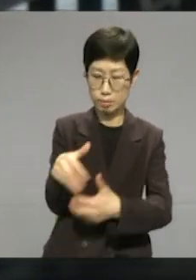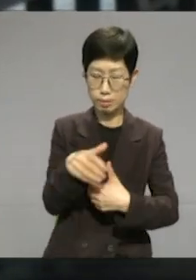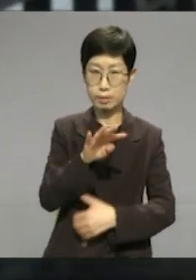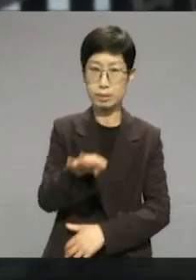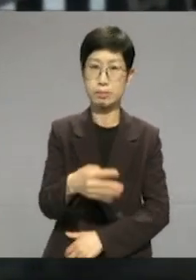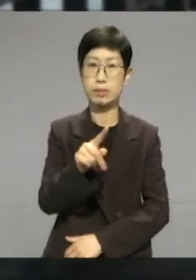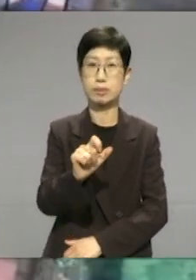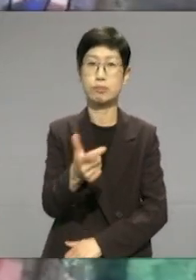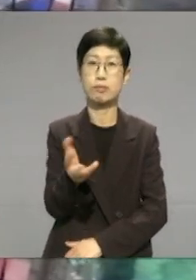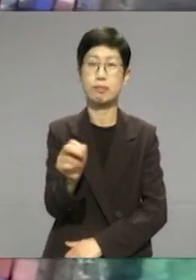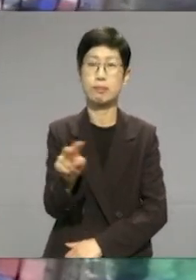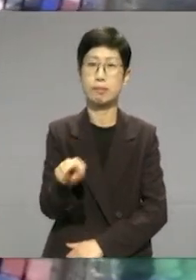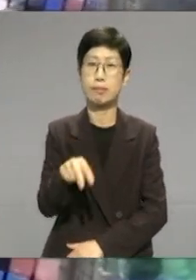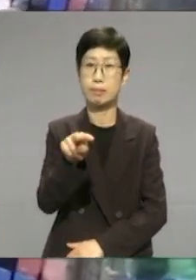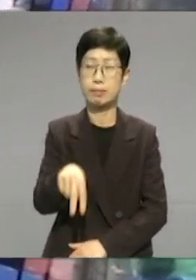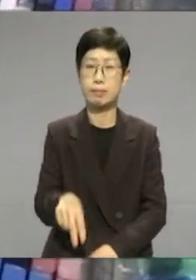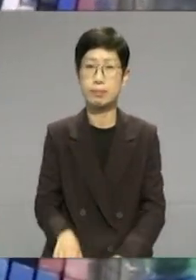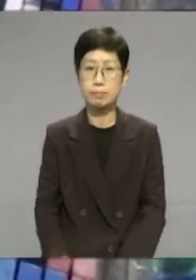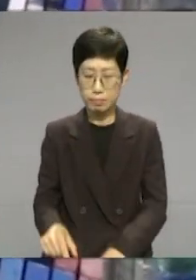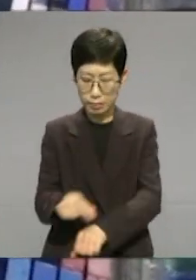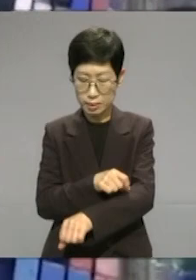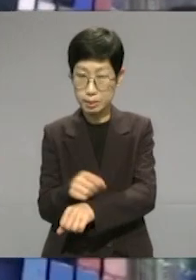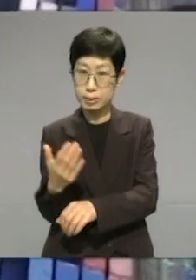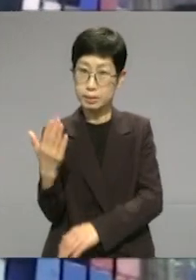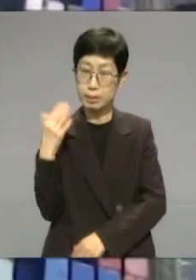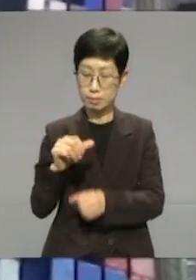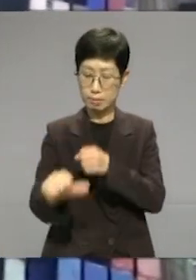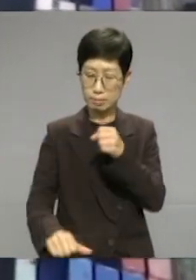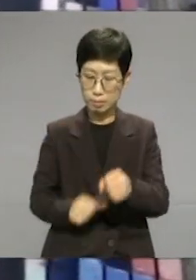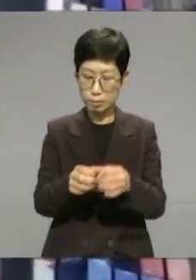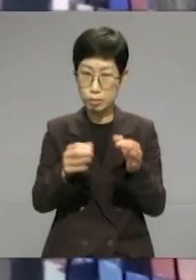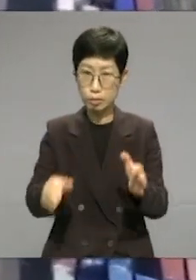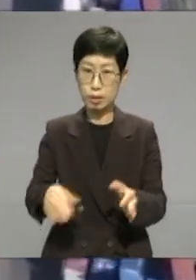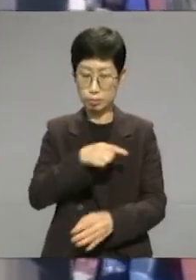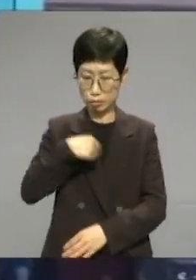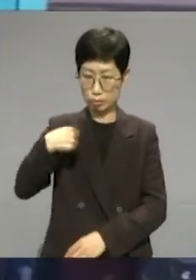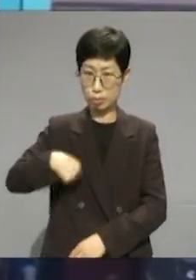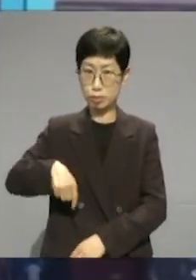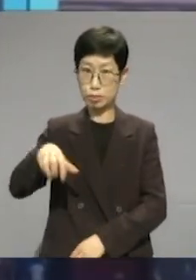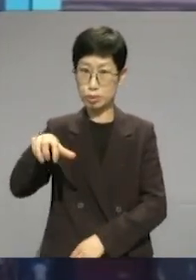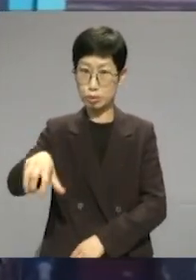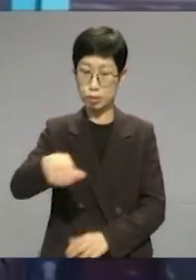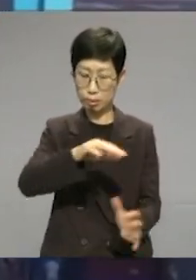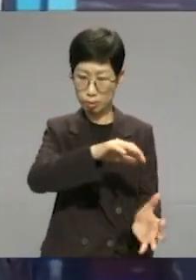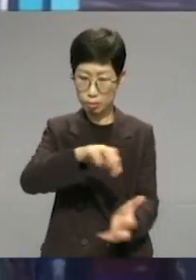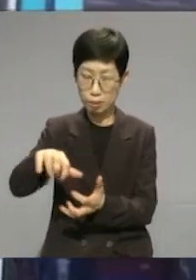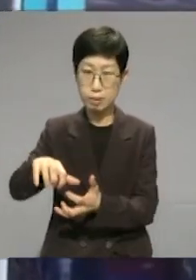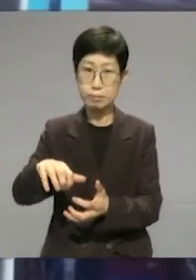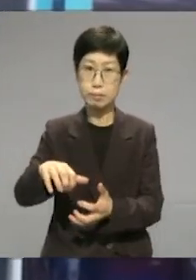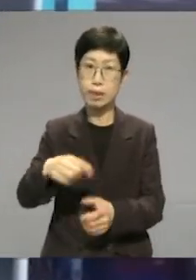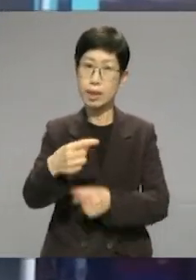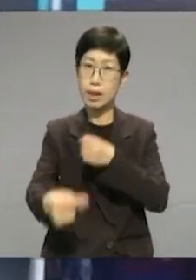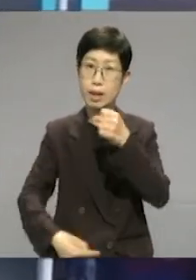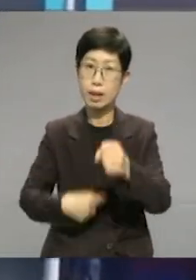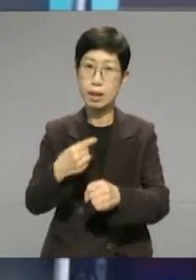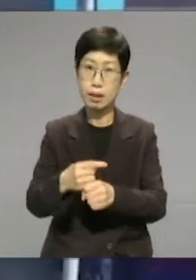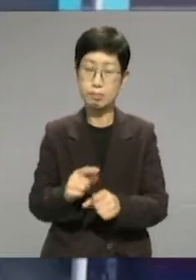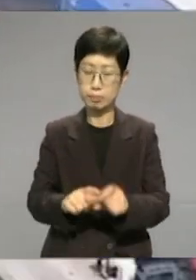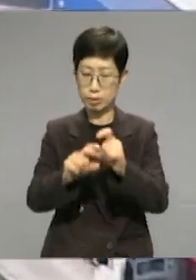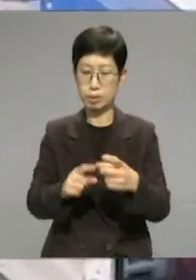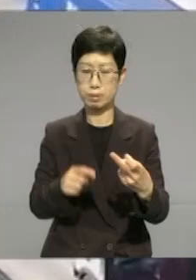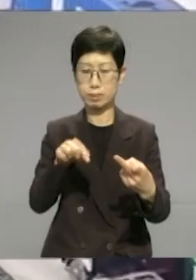416억 달러에 달했습니다. 특히 지난 5년 동안 중국의 프랑스 소비재 수입은 연평균